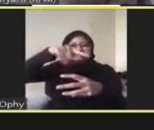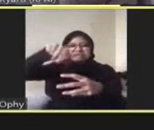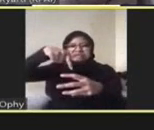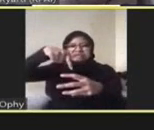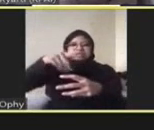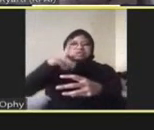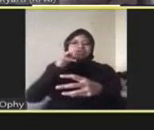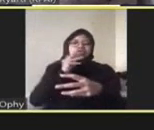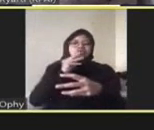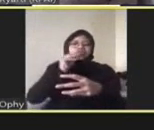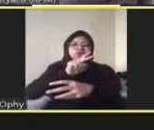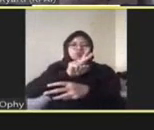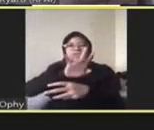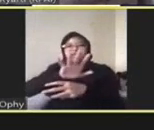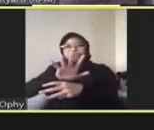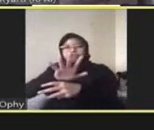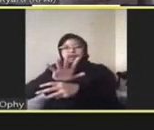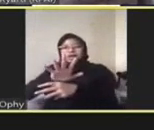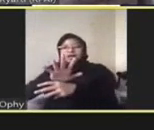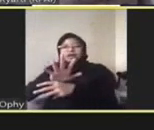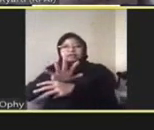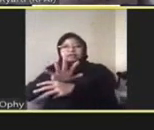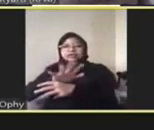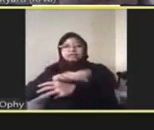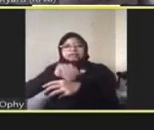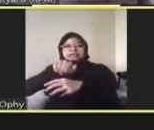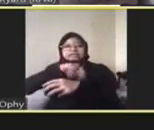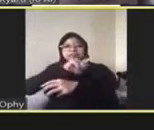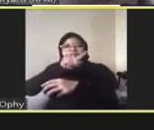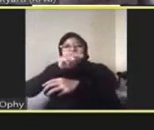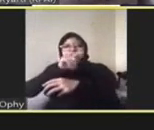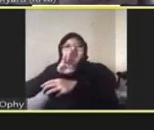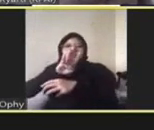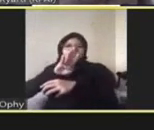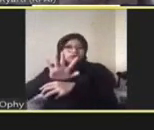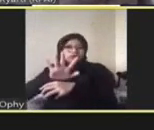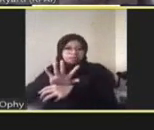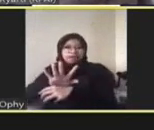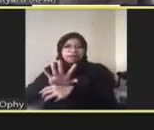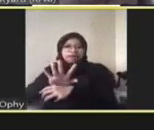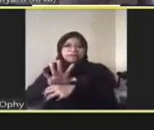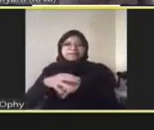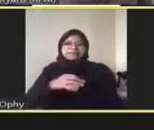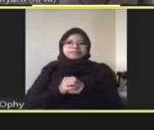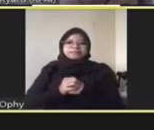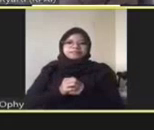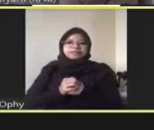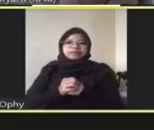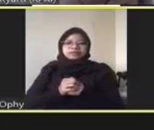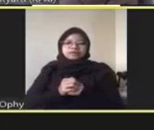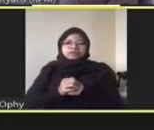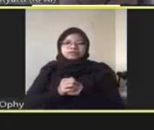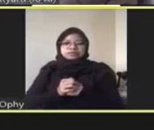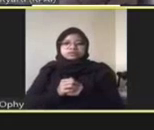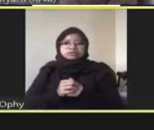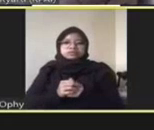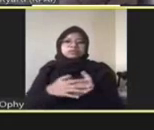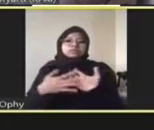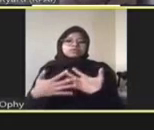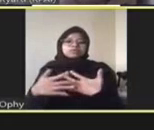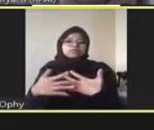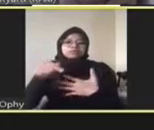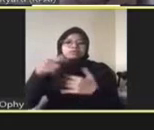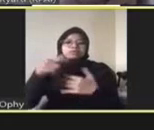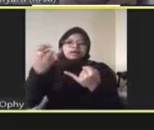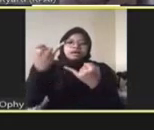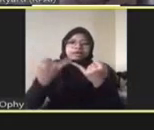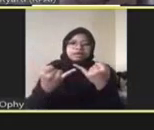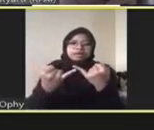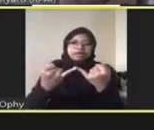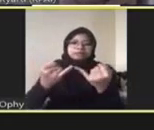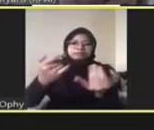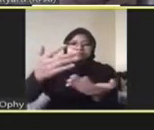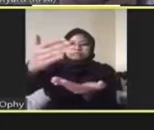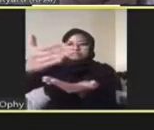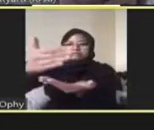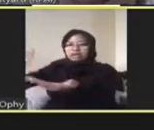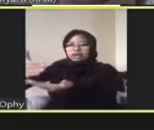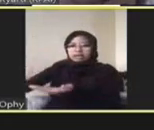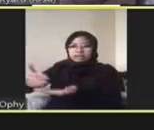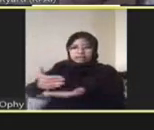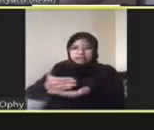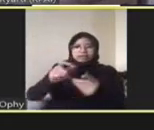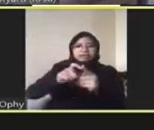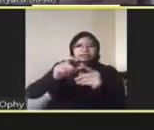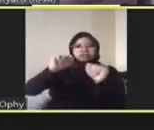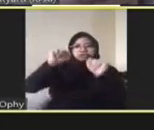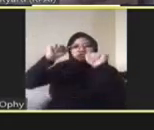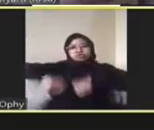25 sampai dengan 45 gitu. Jadi mereka memang akhirnya pas datanya ditanya setuju atau